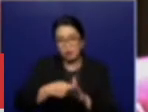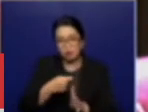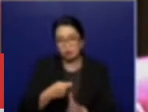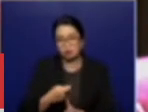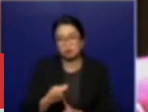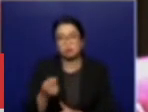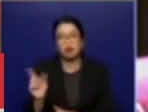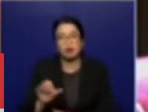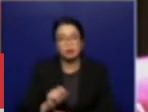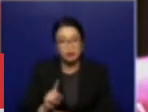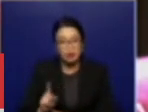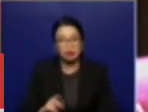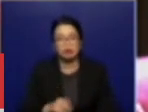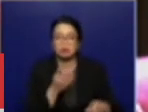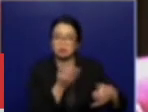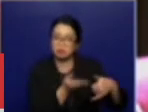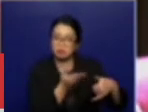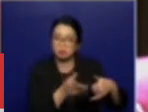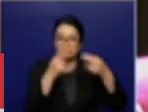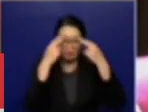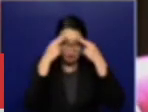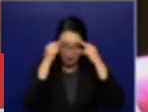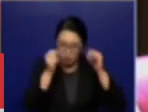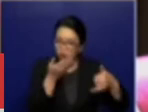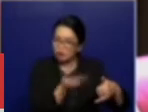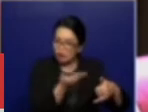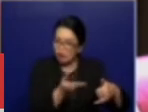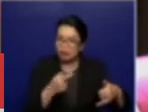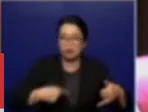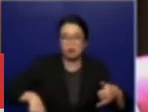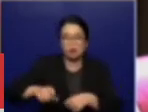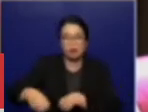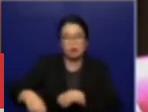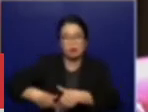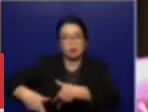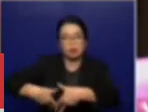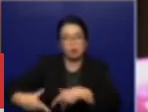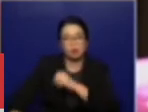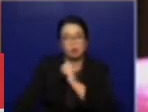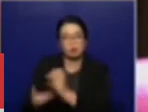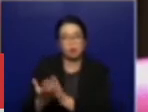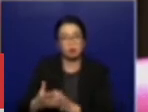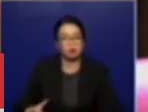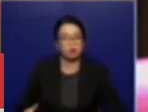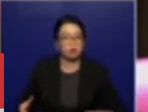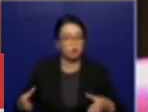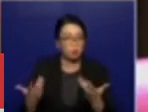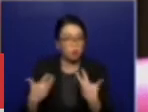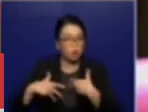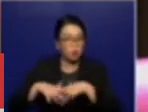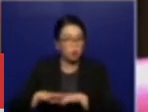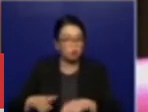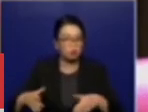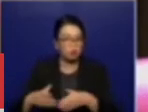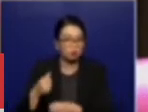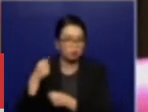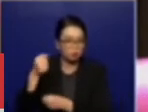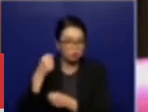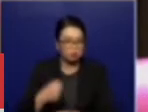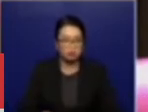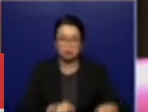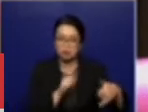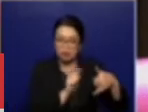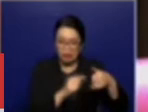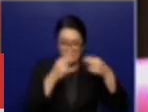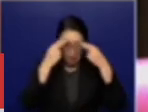ครับก็มาจากท่านนายกรัฐมนตรีนี่แหละท่านเป็นนายกรัฐมนตรีครับที่กำลังสร้างประวัติศาสตร์หน้